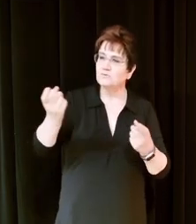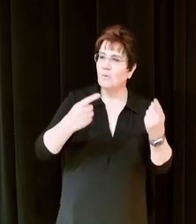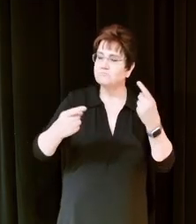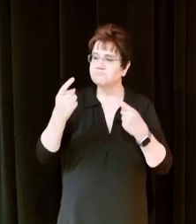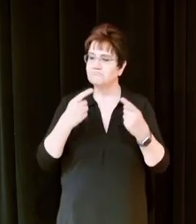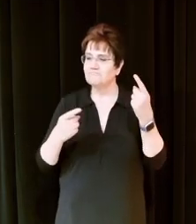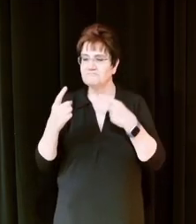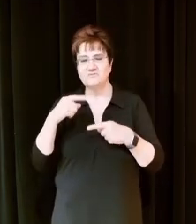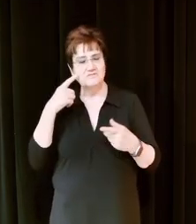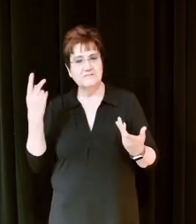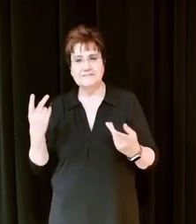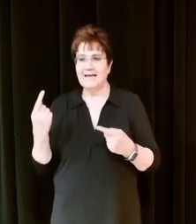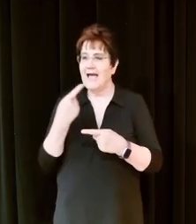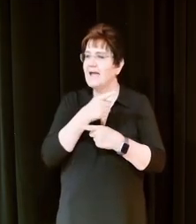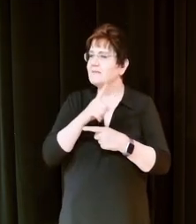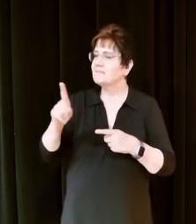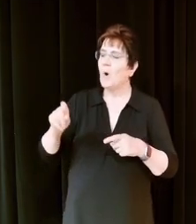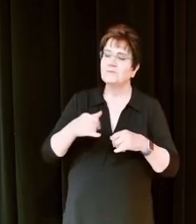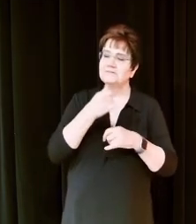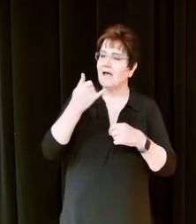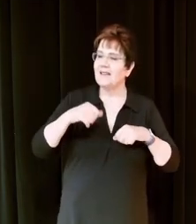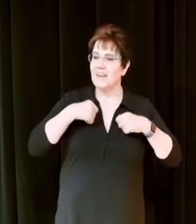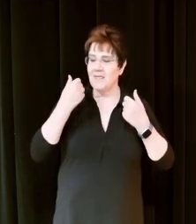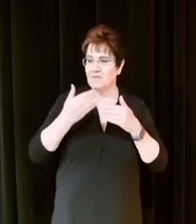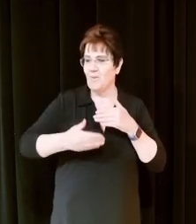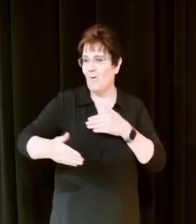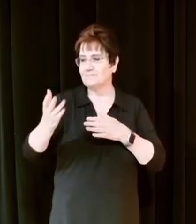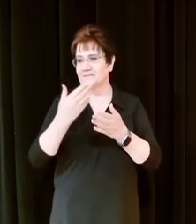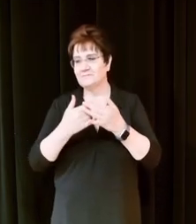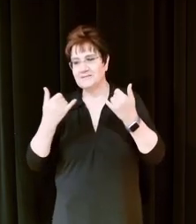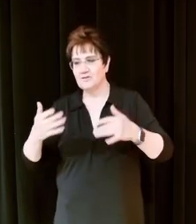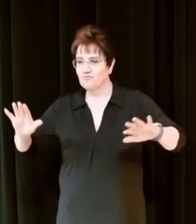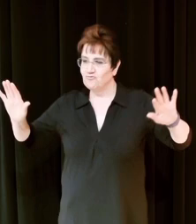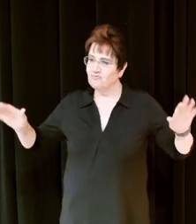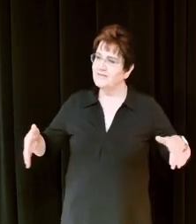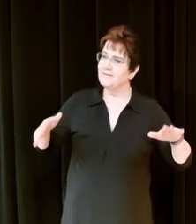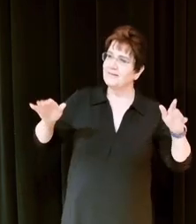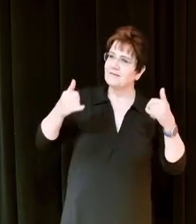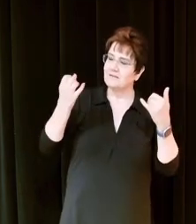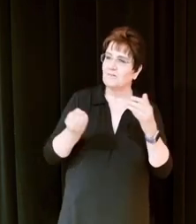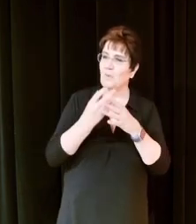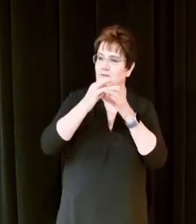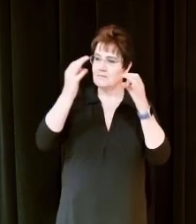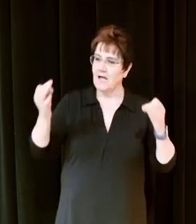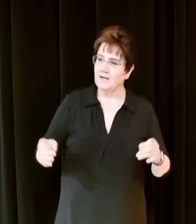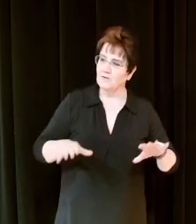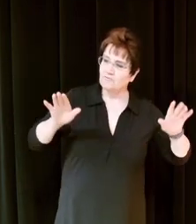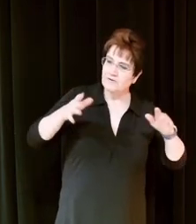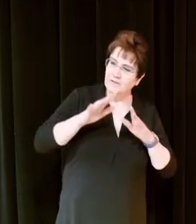weiß, 1000 Jahre werd ich noch leben, so flieg ich in den neuen Tag.